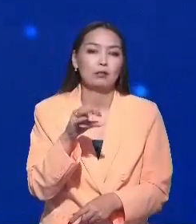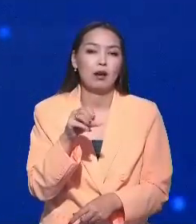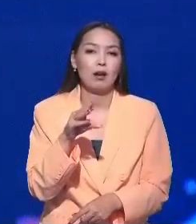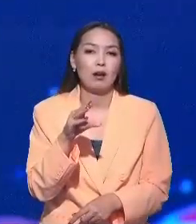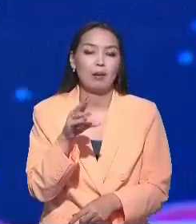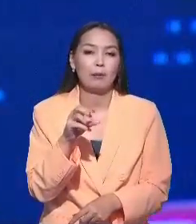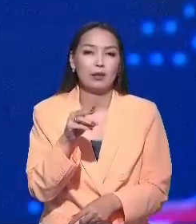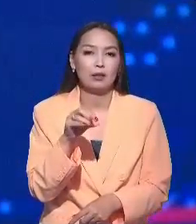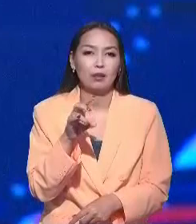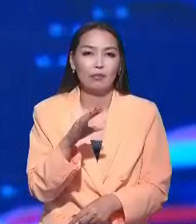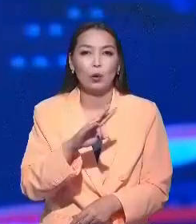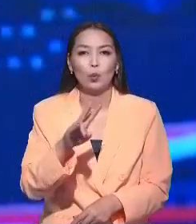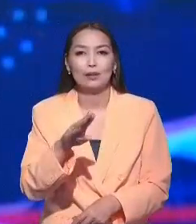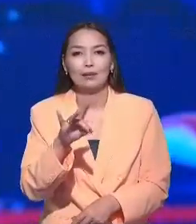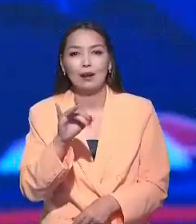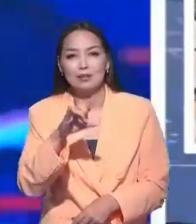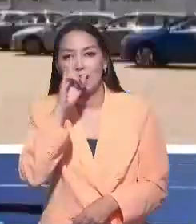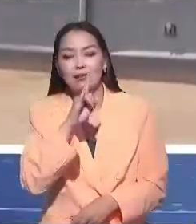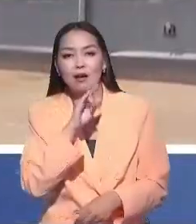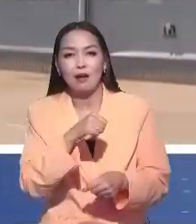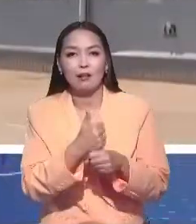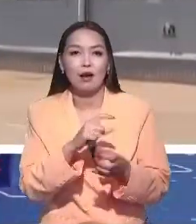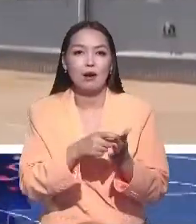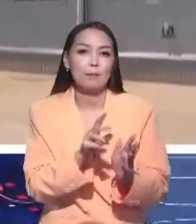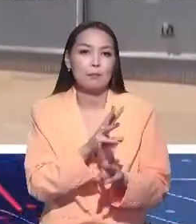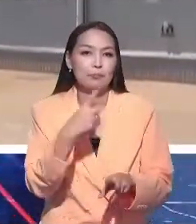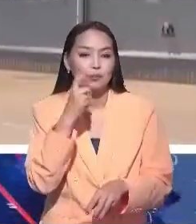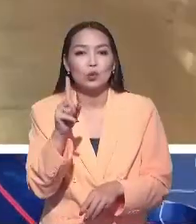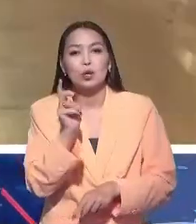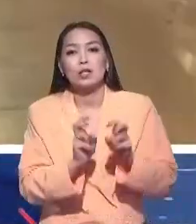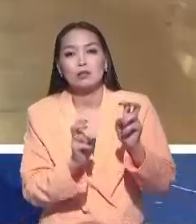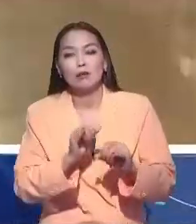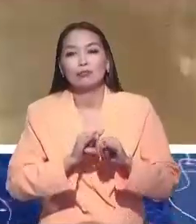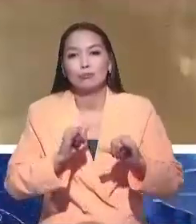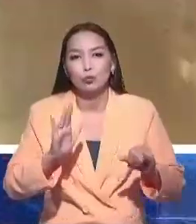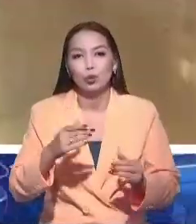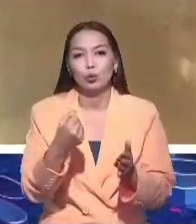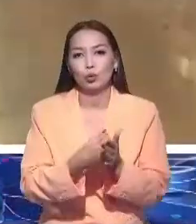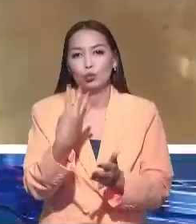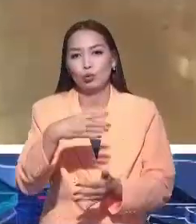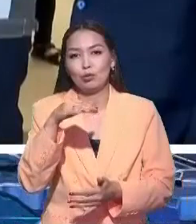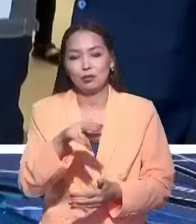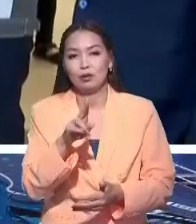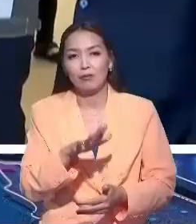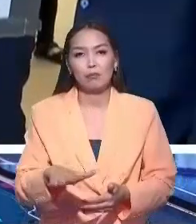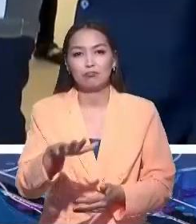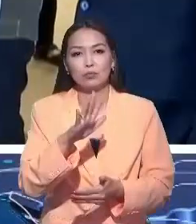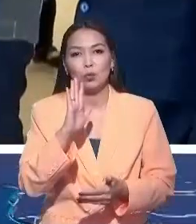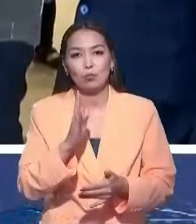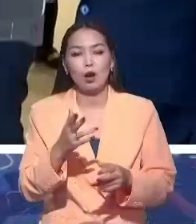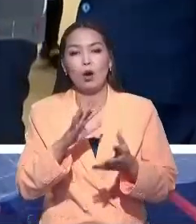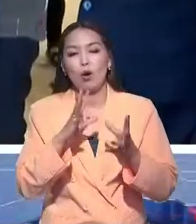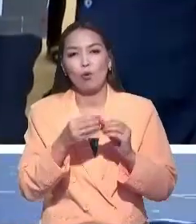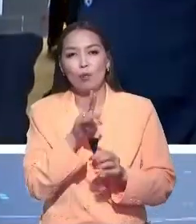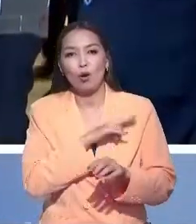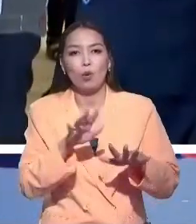посетил предприятие Hyundai Trans Kazakhstan. Главе Кабмина доложили о том, что завод расширят до 40 тысяч квадратных метров, а количество